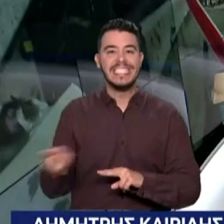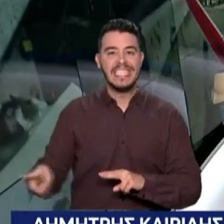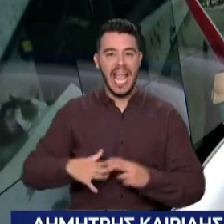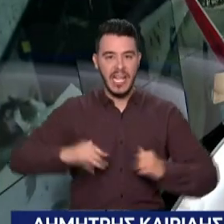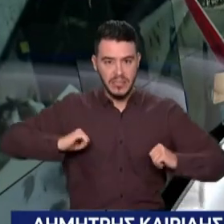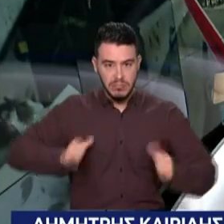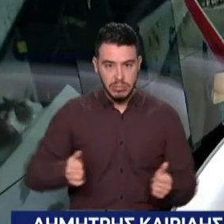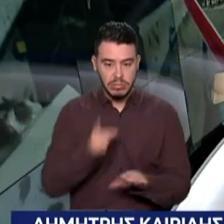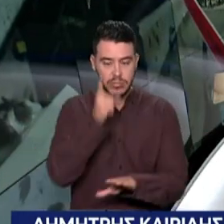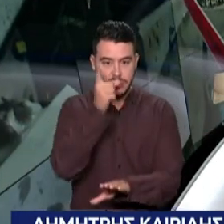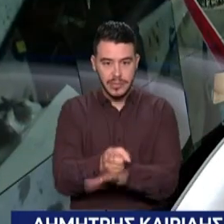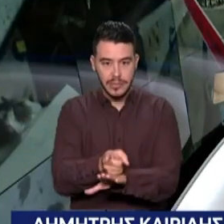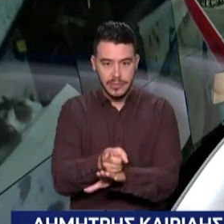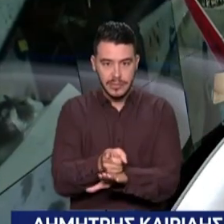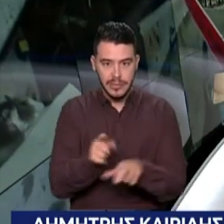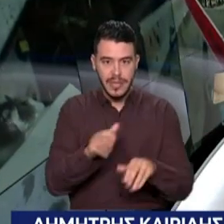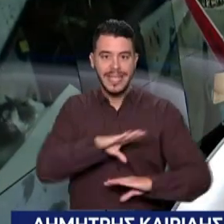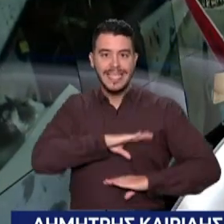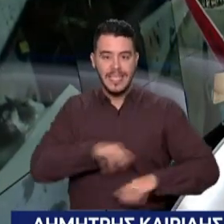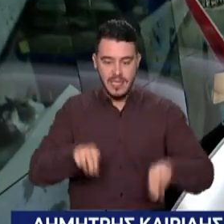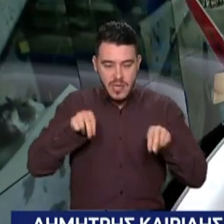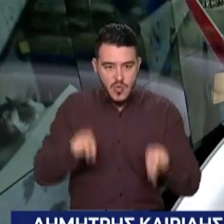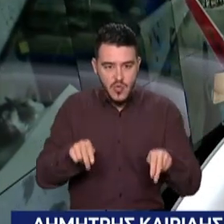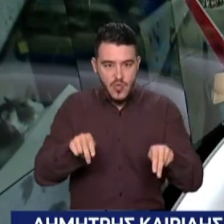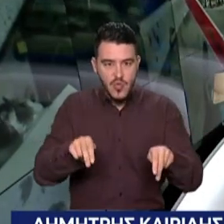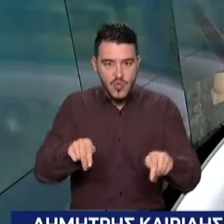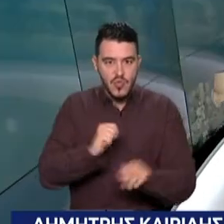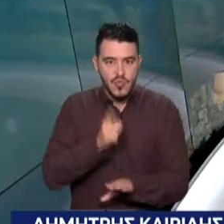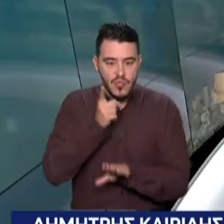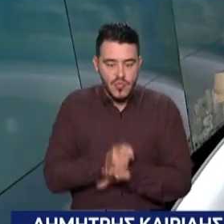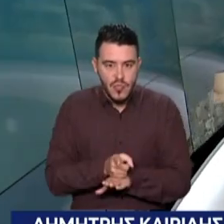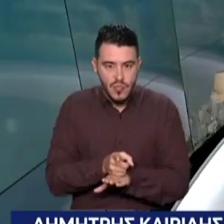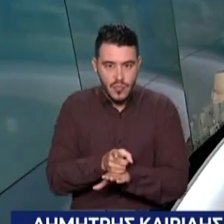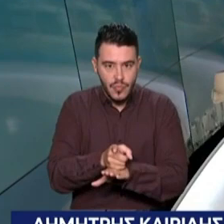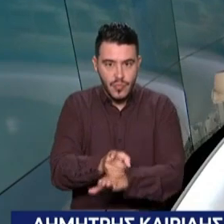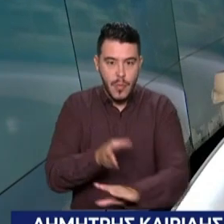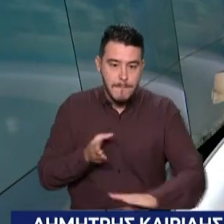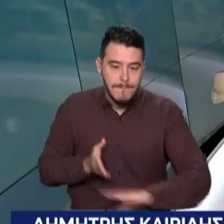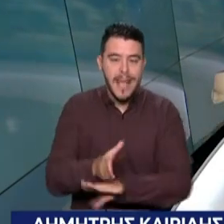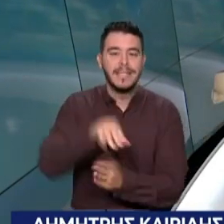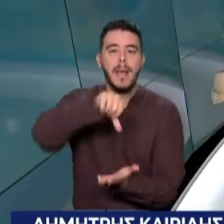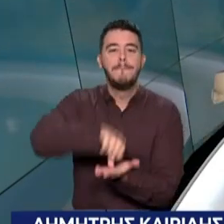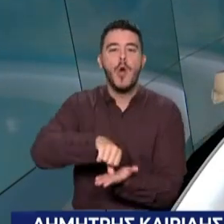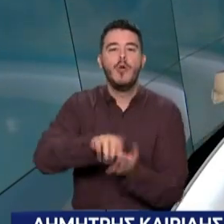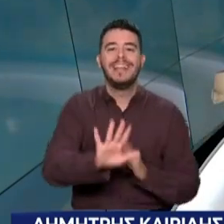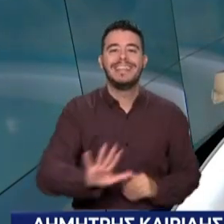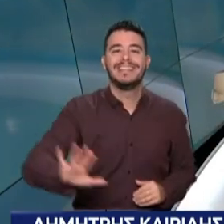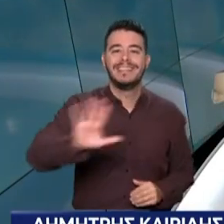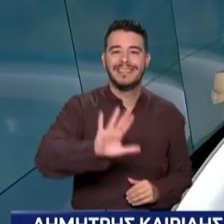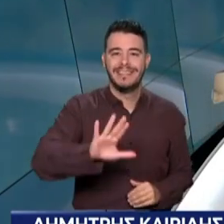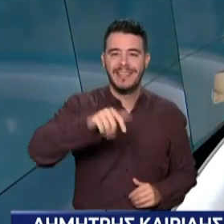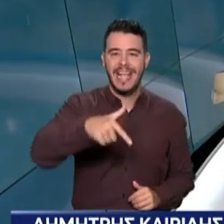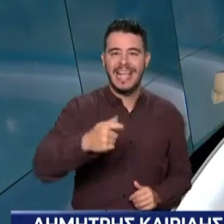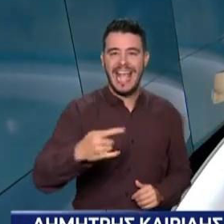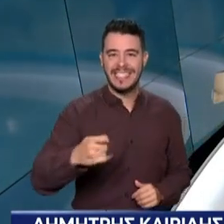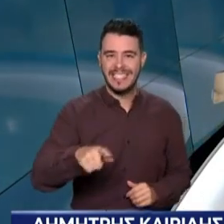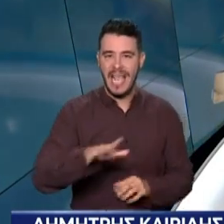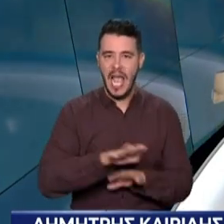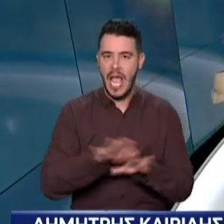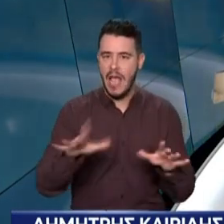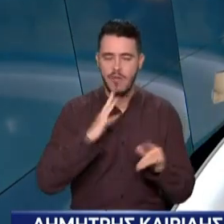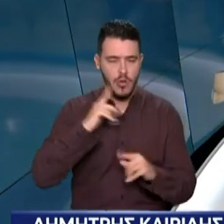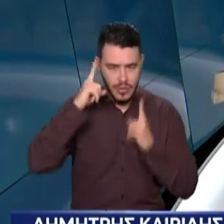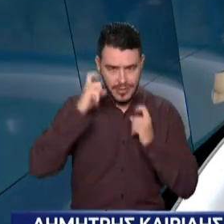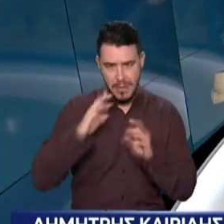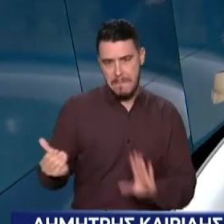η Γάζα, θα προκαλέσει αναγκαστικά, όταν έχεις 2,5 εκατομμύρια κόσμο σε μια έκταση 350